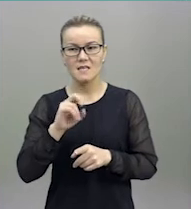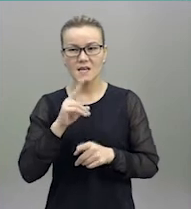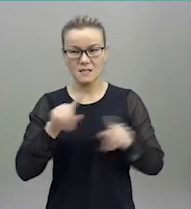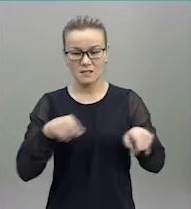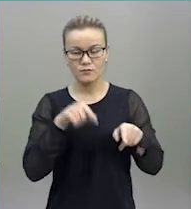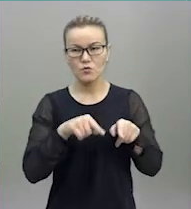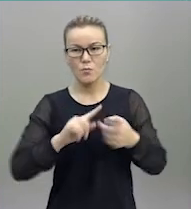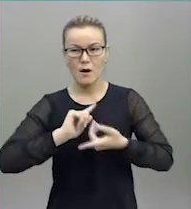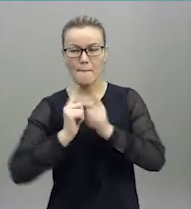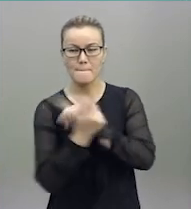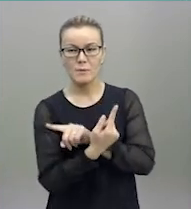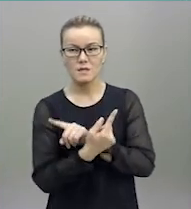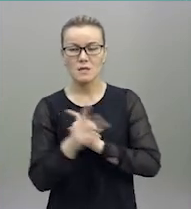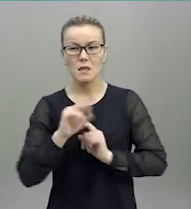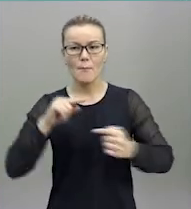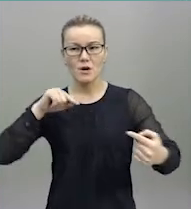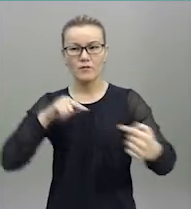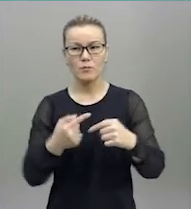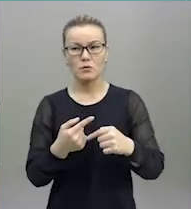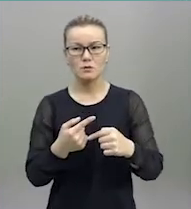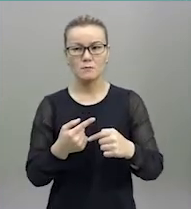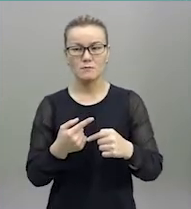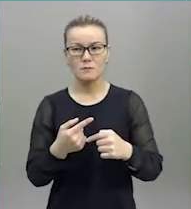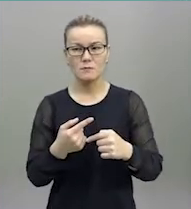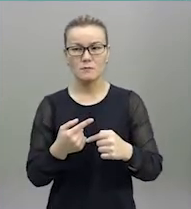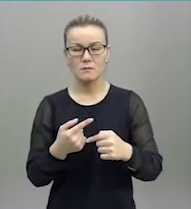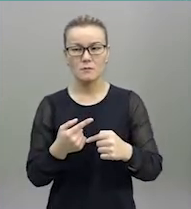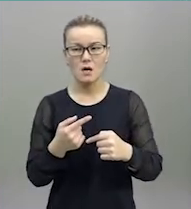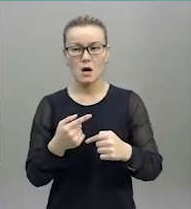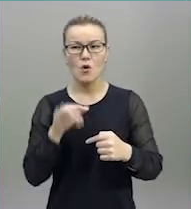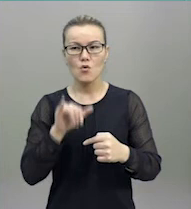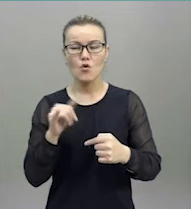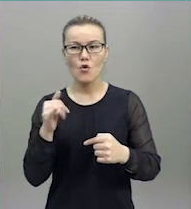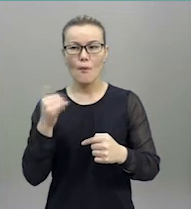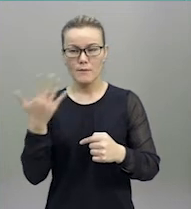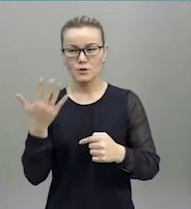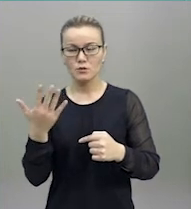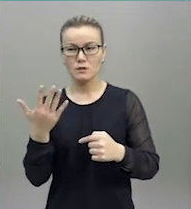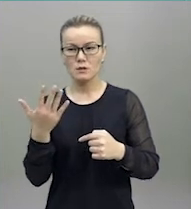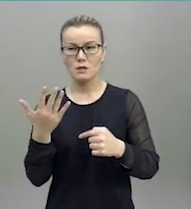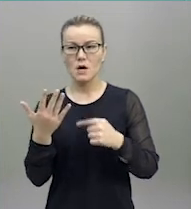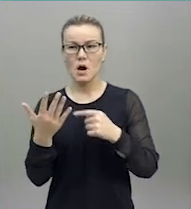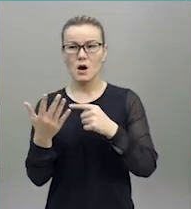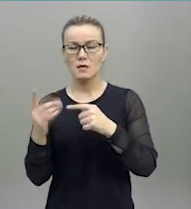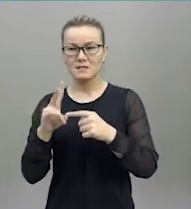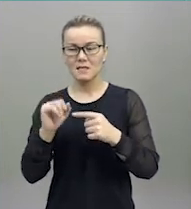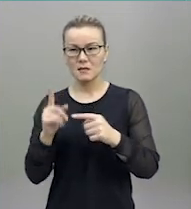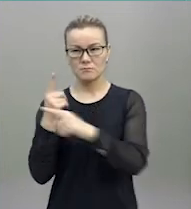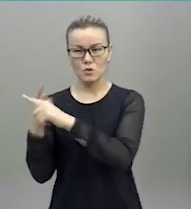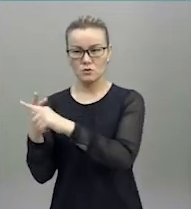поменяться на противоположный о пятерке знак + и чья пишу минус